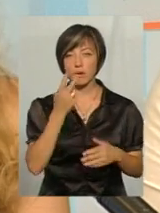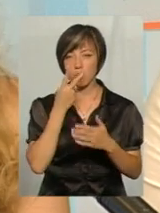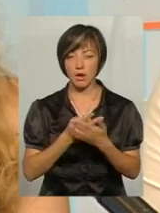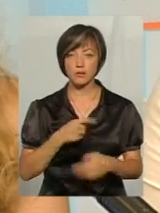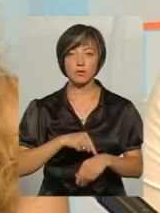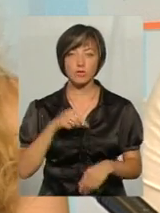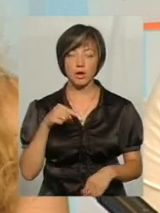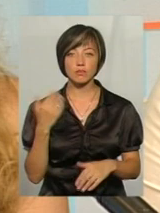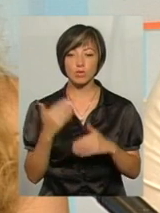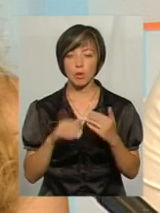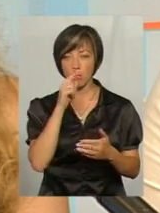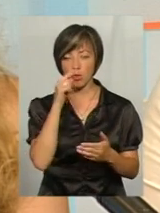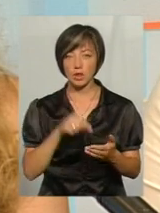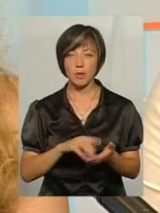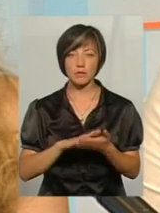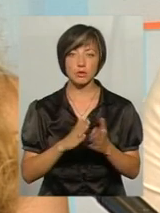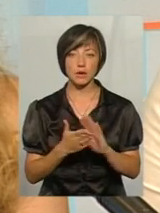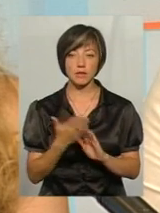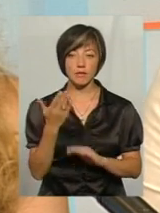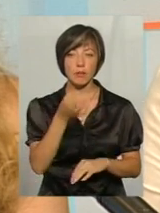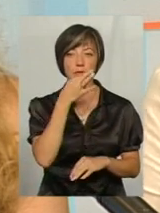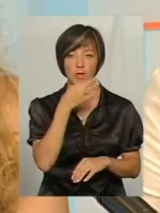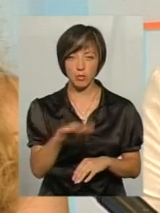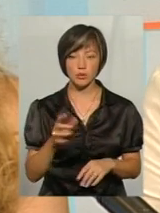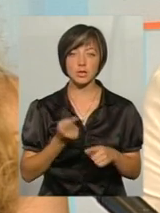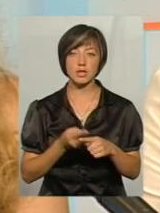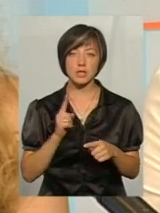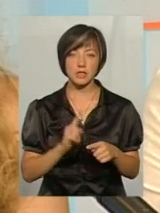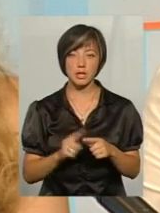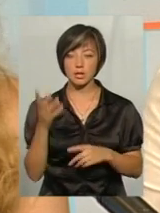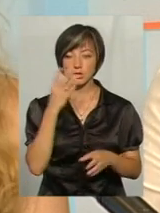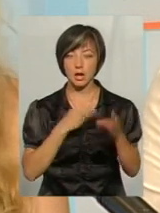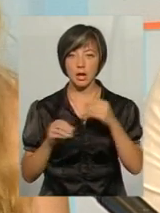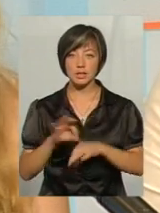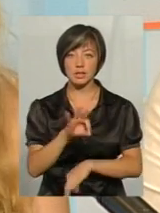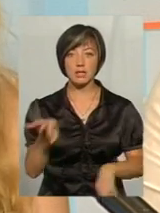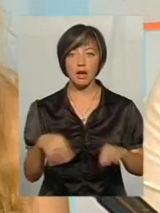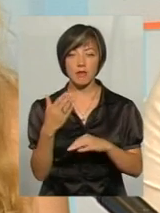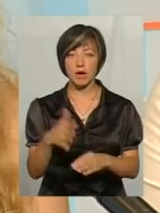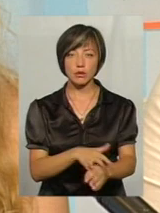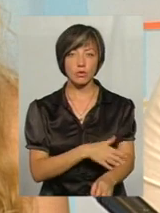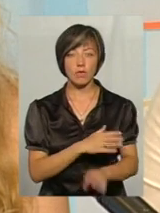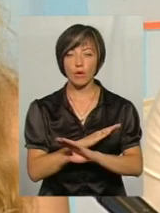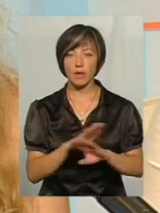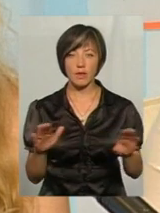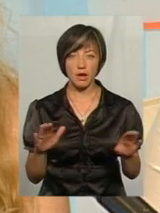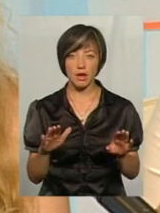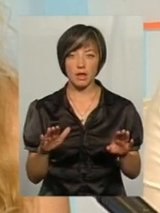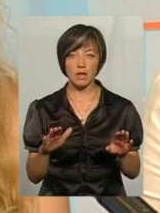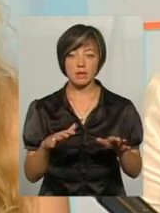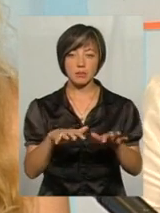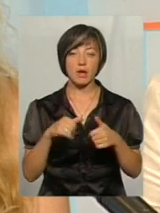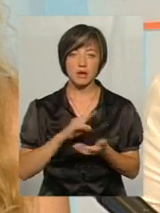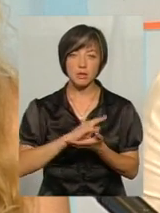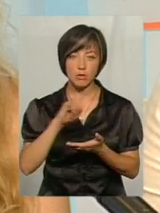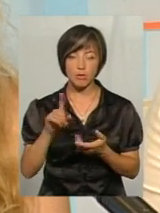відчуваєте, що вже потрапили в якусь ситуацію, яка вам не подобається, що це якраз шахрайська схема, вас довго не забирають з аеропорту чи